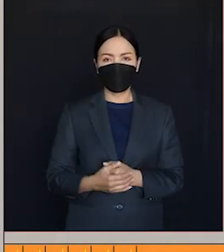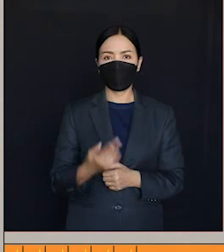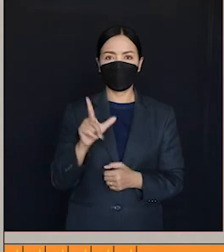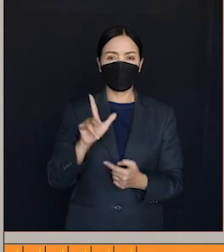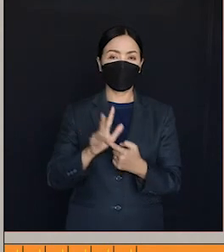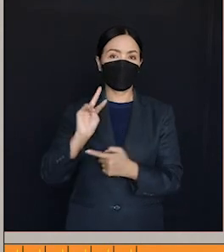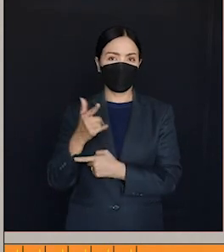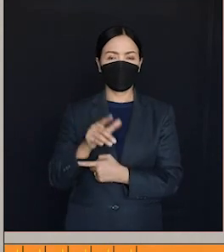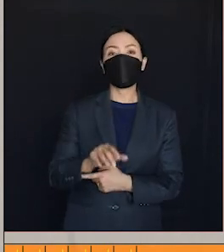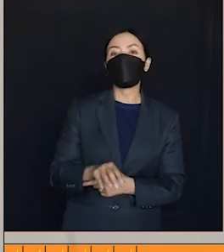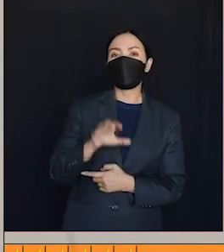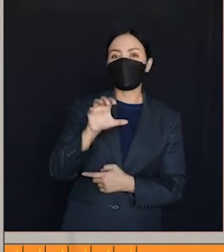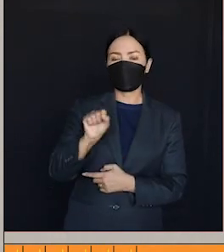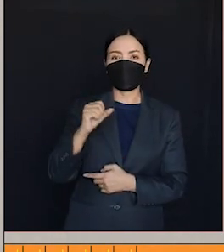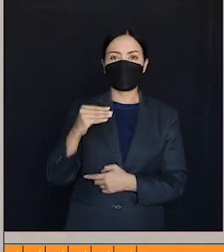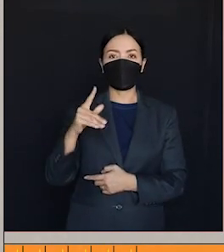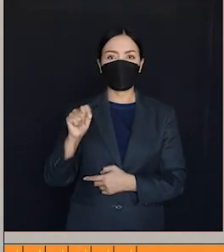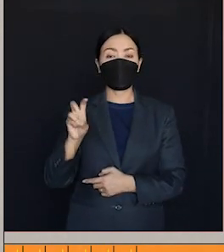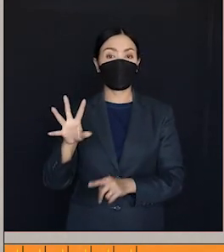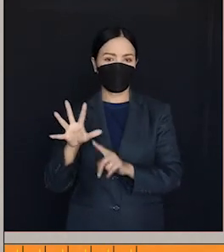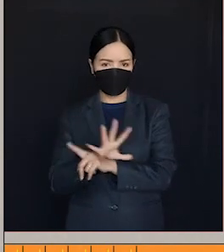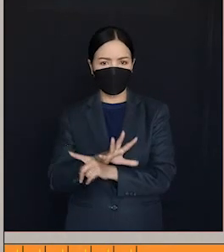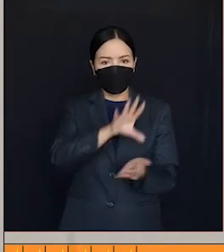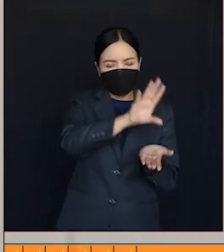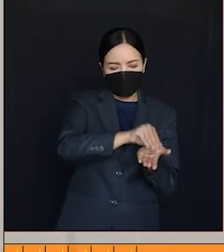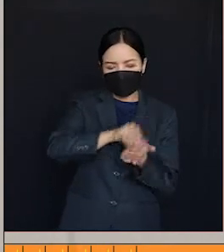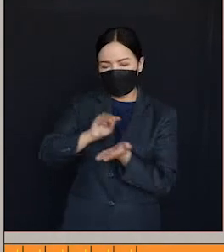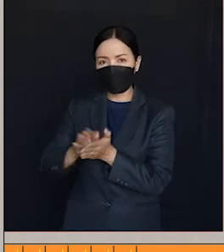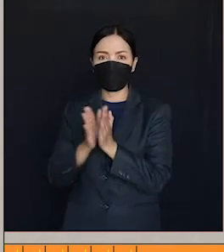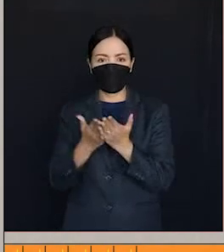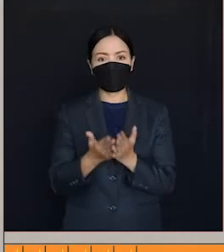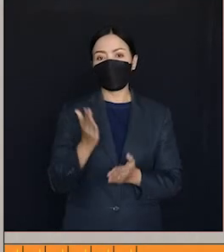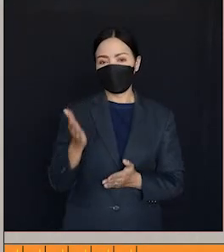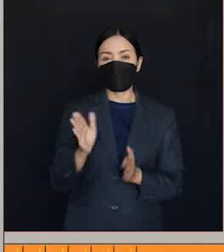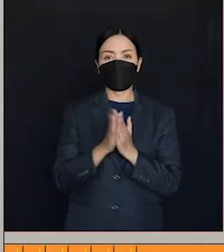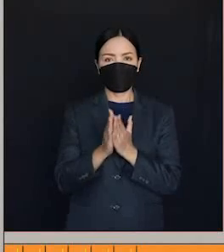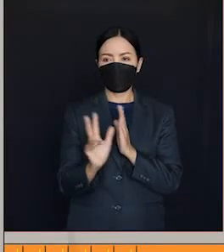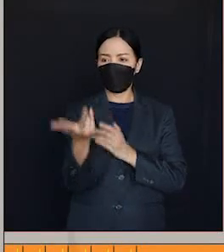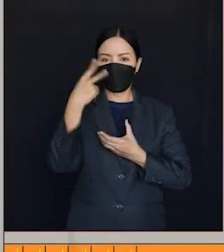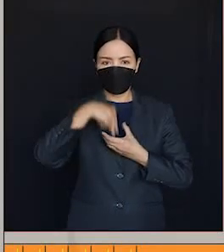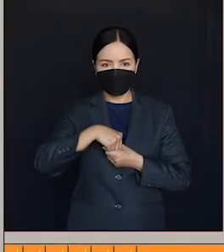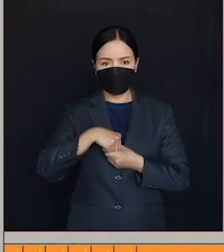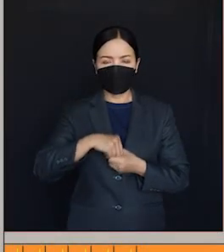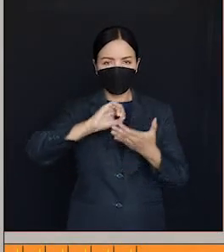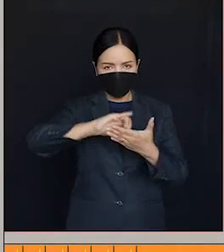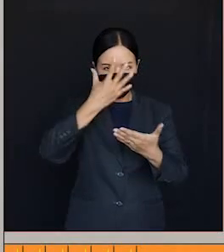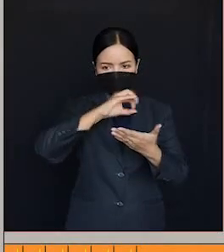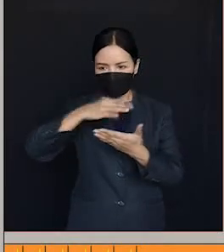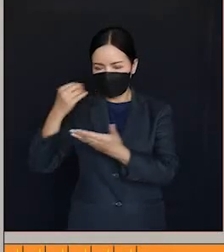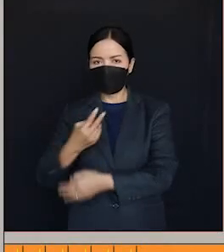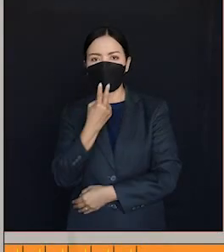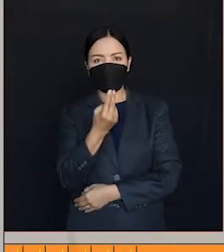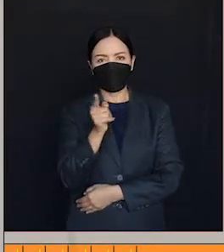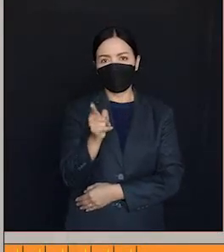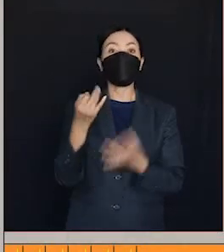ร์นะครับที่เราเนี่ยเก็บรวบรวมหนังสือ ePub นะครับไว้นะครับซึ่ง ePub ตัวนี้เนี่ยเราสามารถเปิดให้ทุกคนอ่านได้ฟรีเล